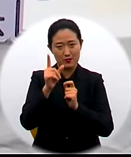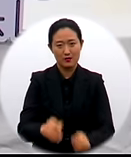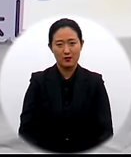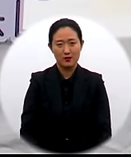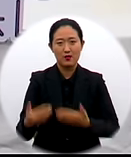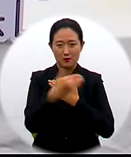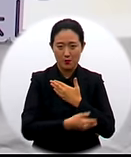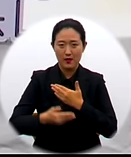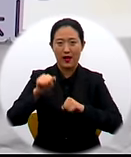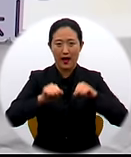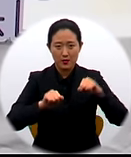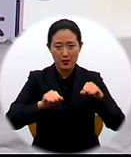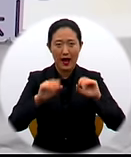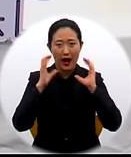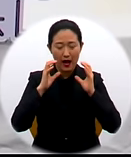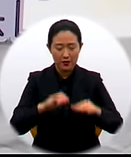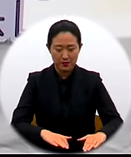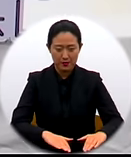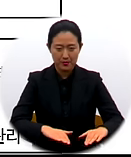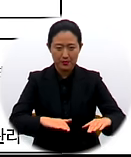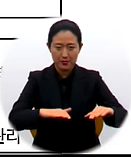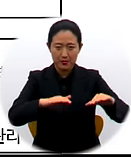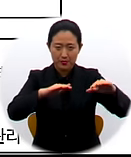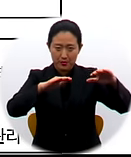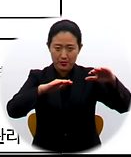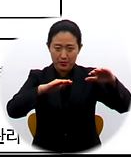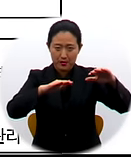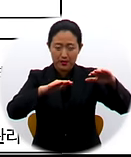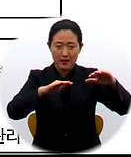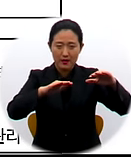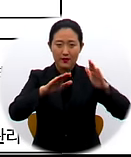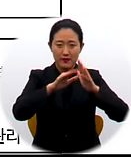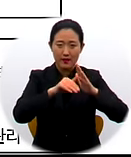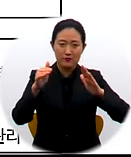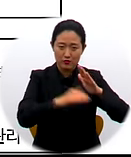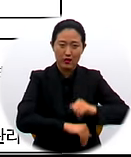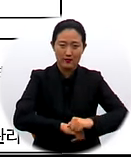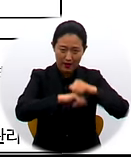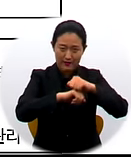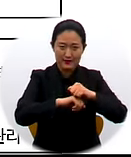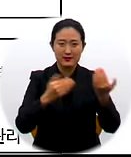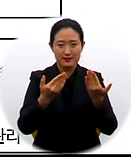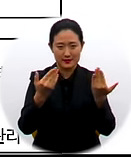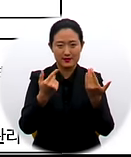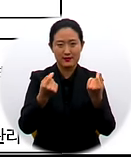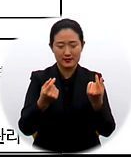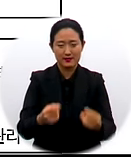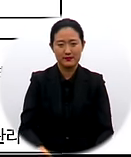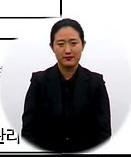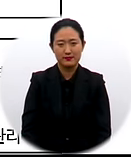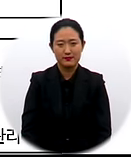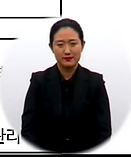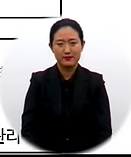어려서부터 쌓아오는 것으로 이해하는 것이 일반적입니다. 이 직무 역량을 바탕으로 우리는 직무에 대한 이해를 좀 높일 수 있는데요.